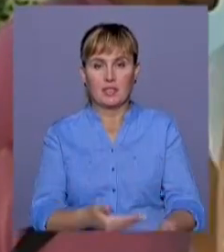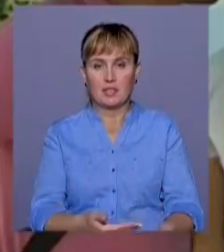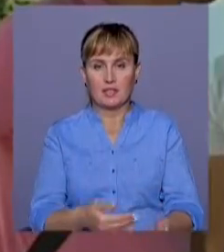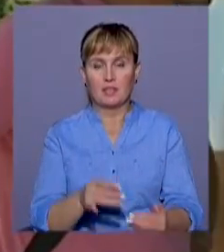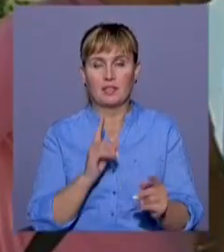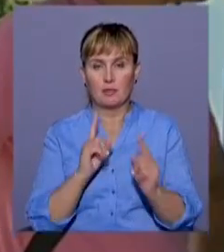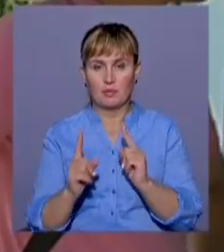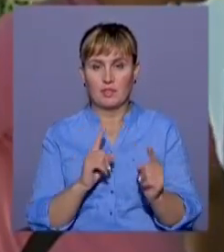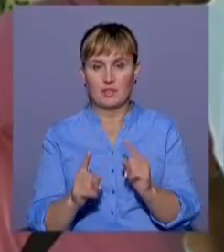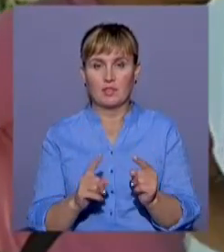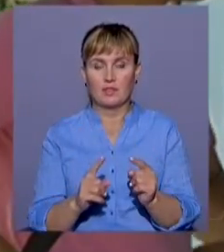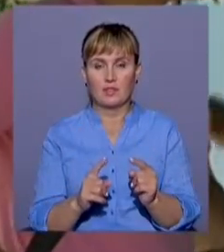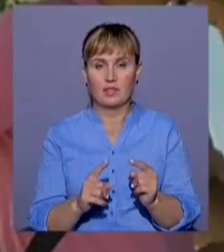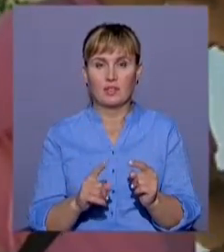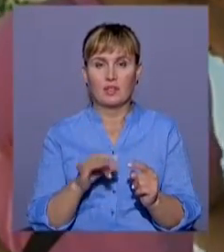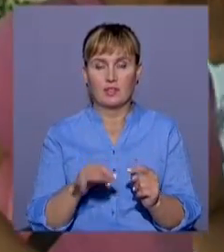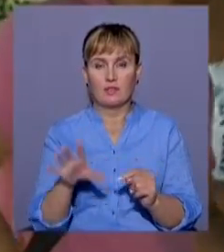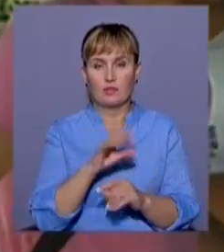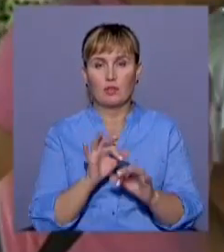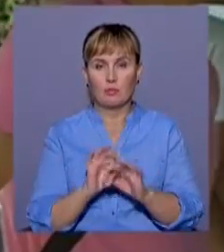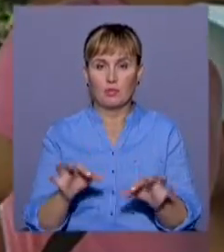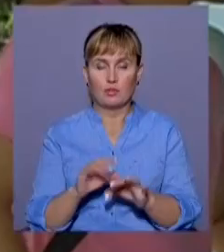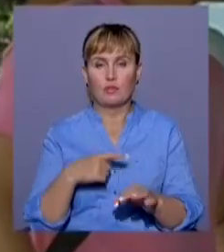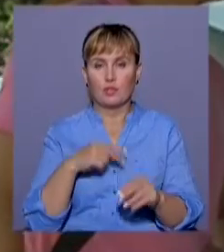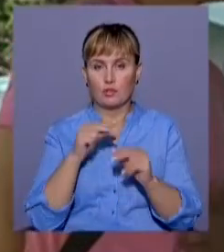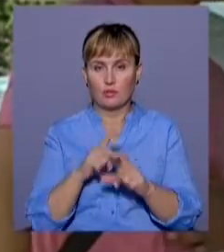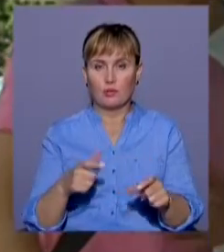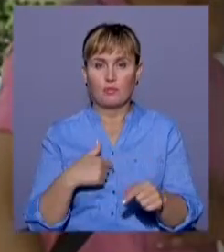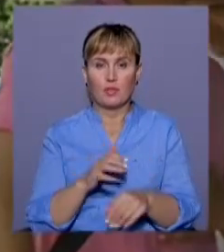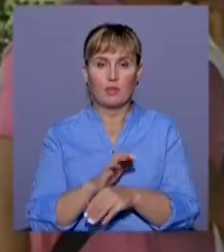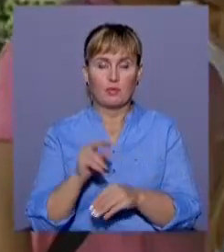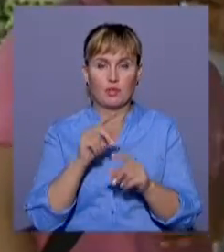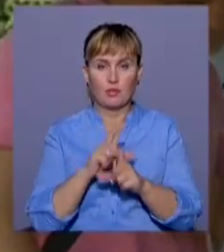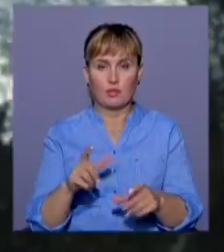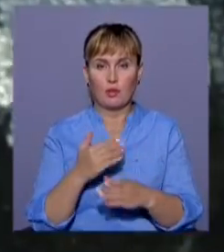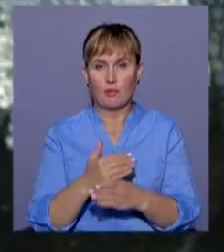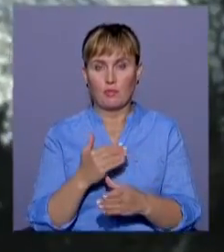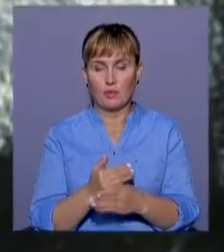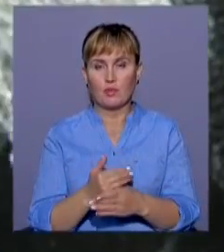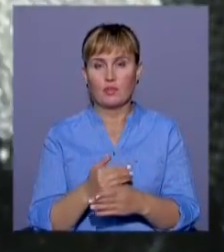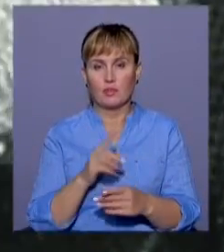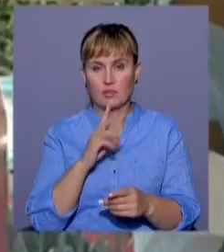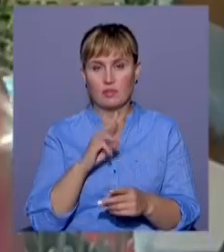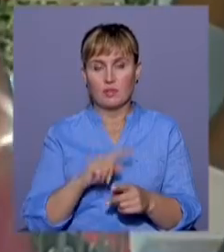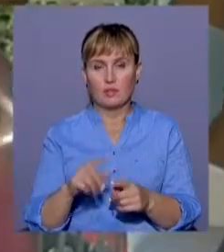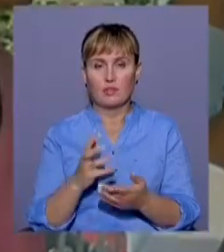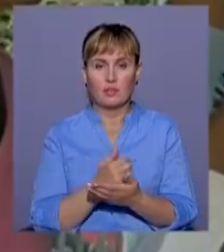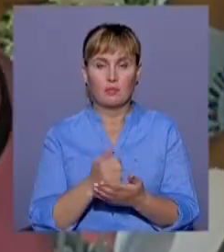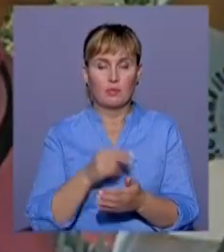на собеседование. На собеседовании я все объяснила, что я школьница. Меня отправили как школьник-помощник. Скорее всего, зарабатываю на свою